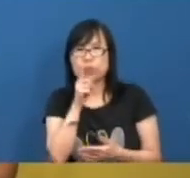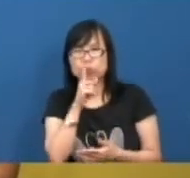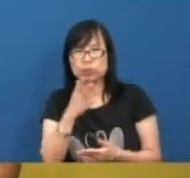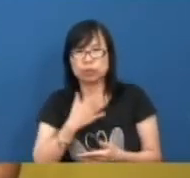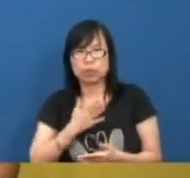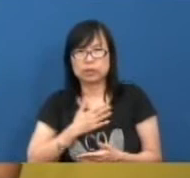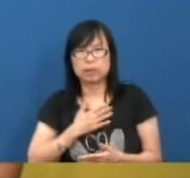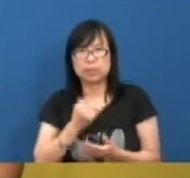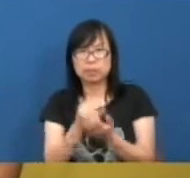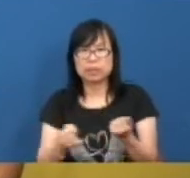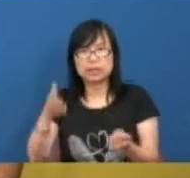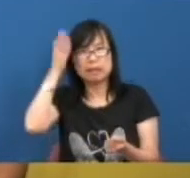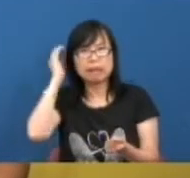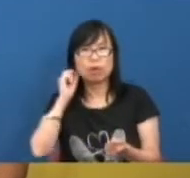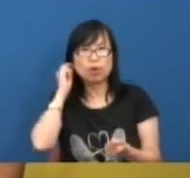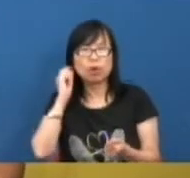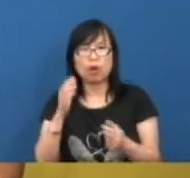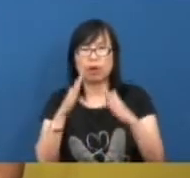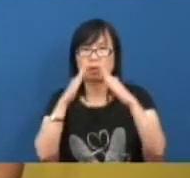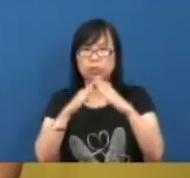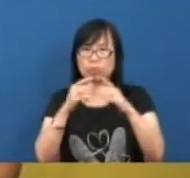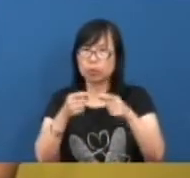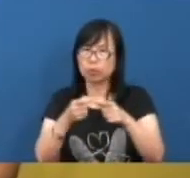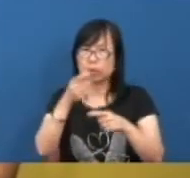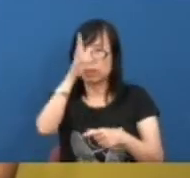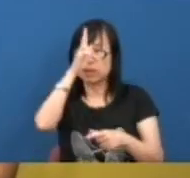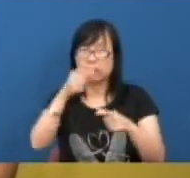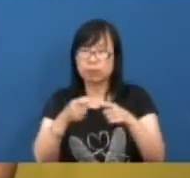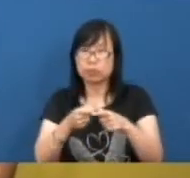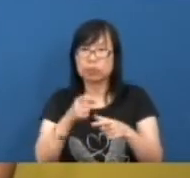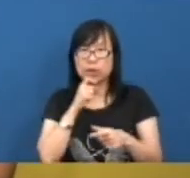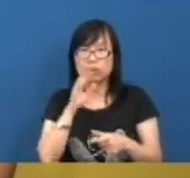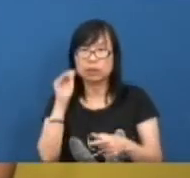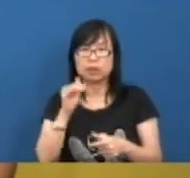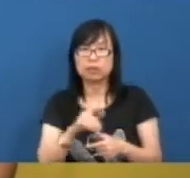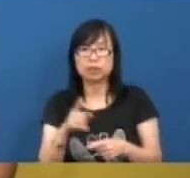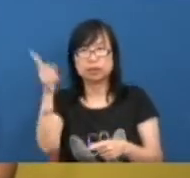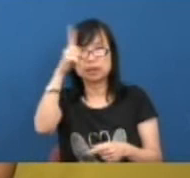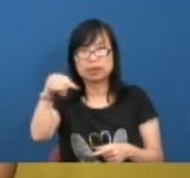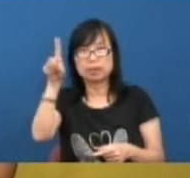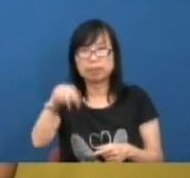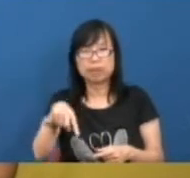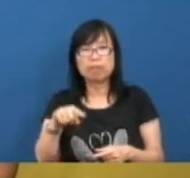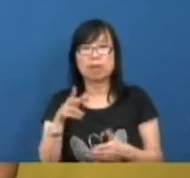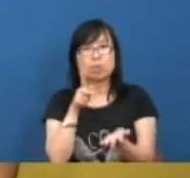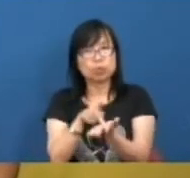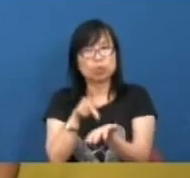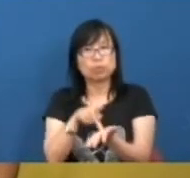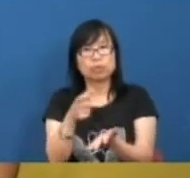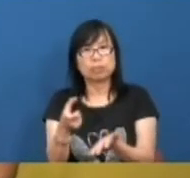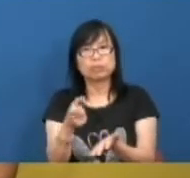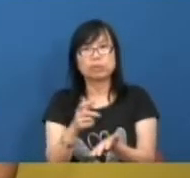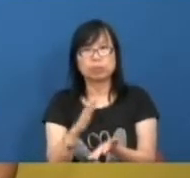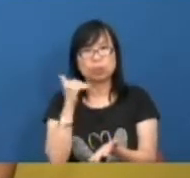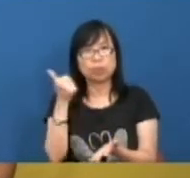子女嚟緊，即係公屋都係有瓦遮頭啊嘛。咁如果你話交1000元鬆啲嘅， 即係租金其實都唔